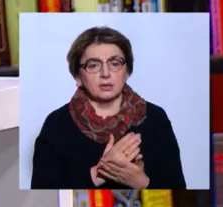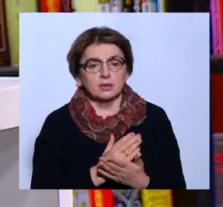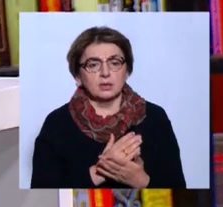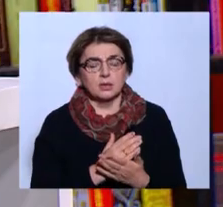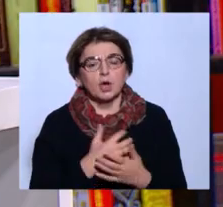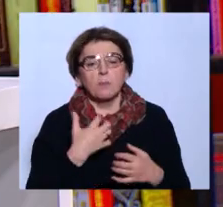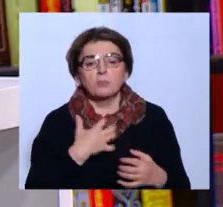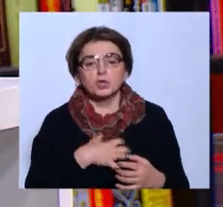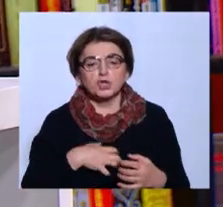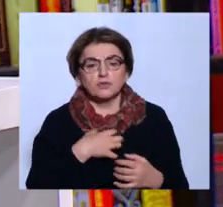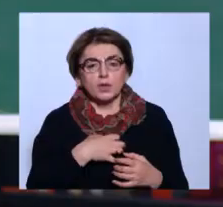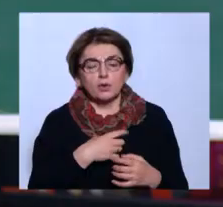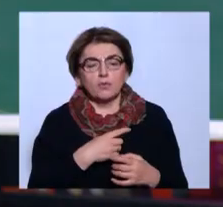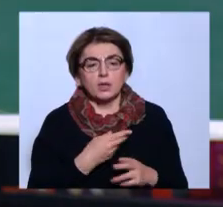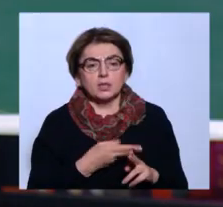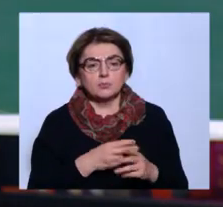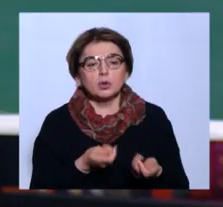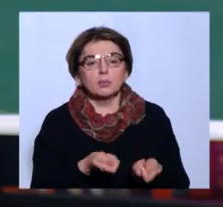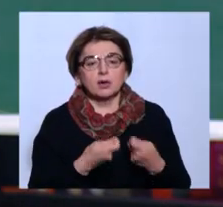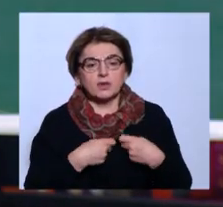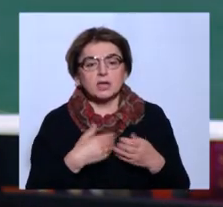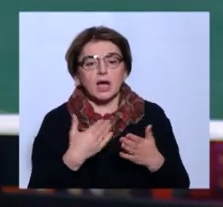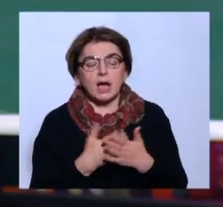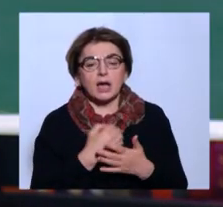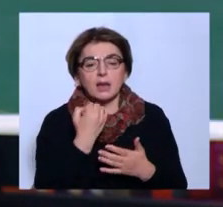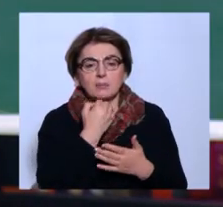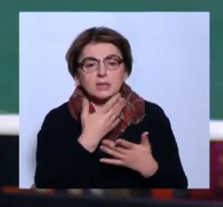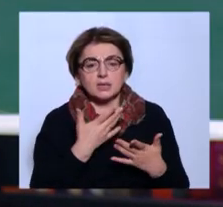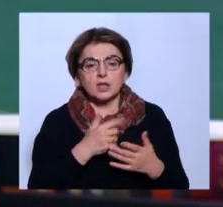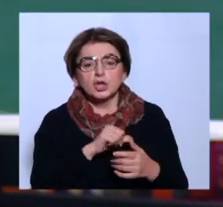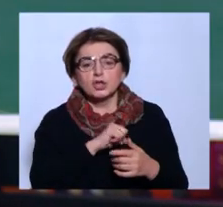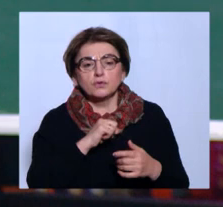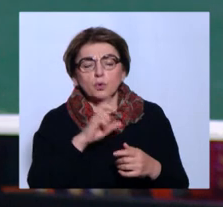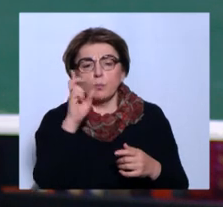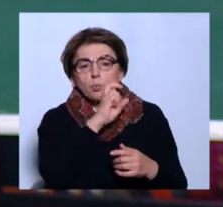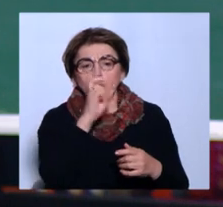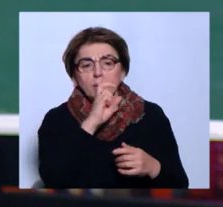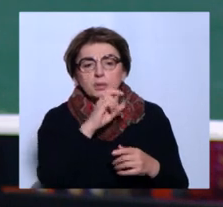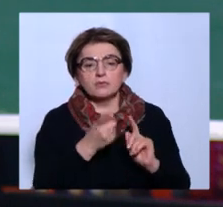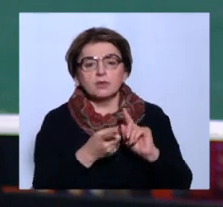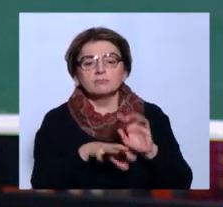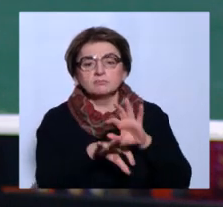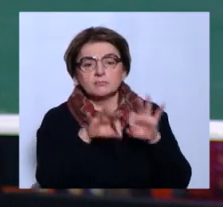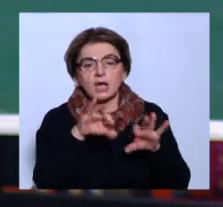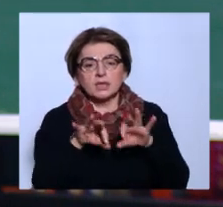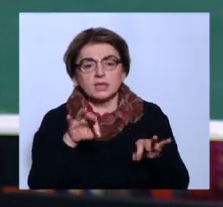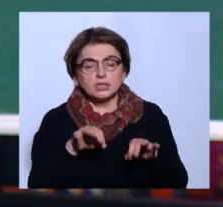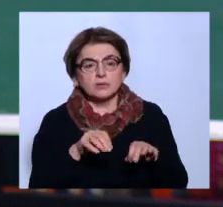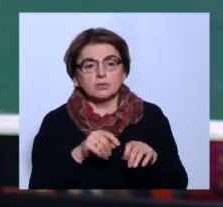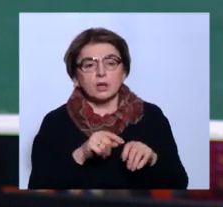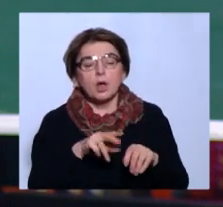ძალიან მნიშვნელოვანი, იმიტომ რომ ისინი გვაძლევენ ახალ მასალას ბუნებრივი გადარჩევისათვის. მუტაციებს რაც შეეხება,